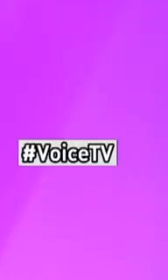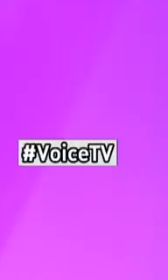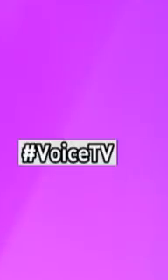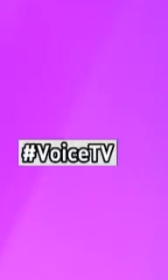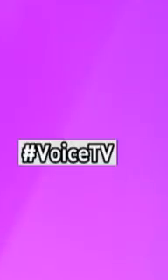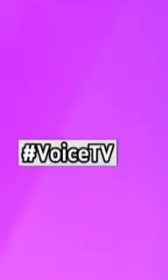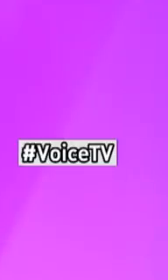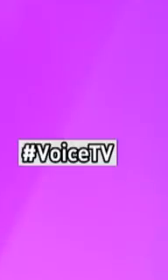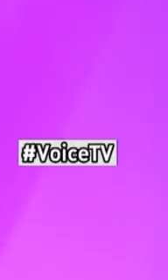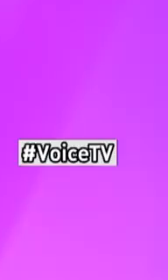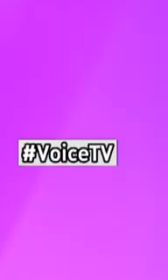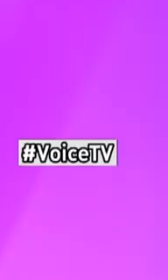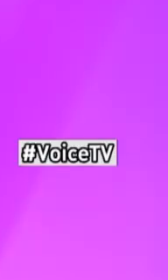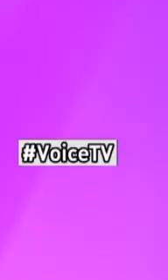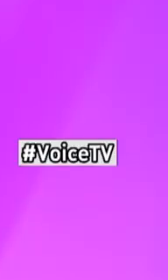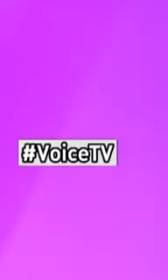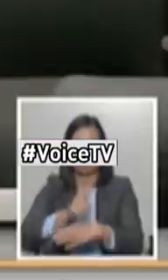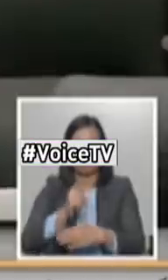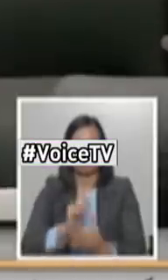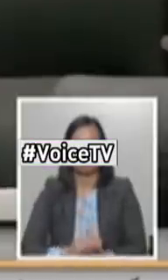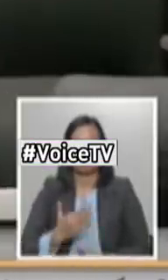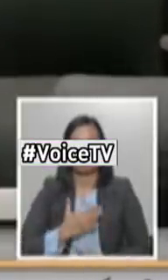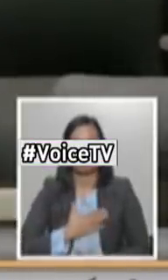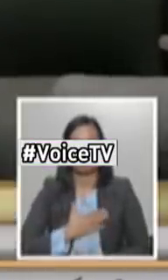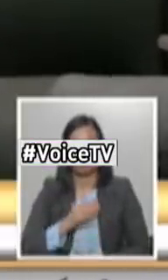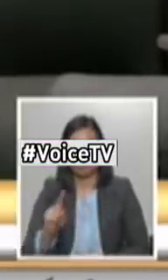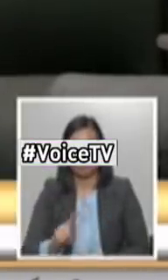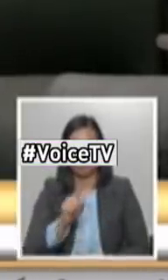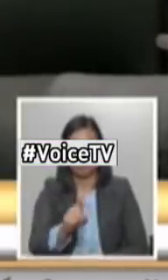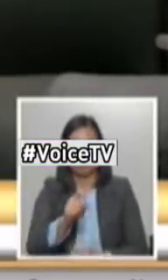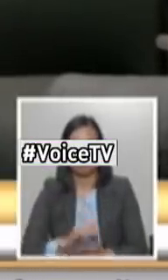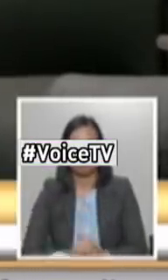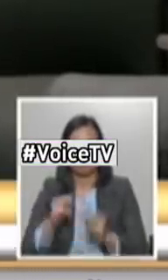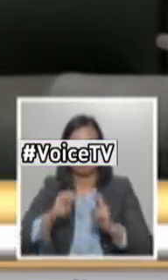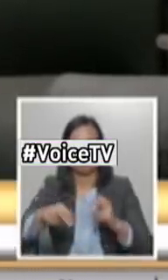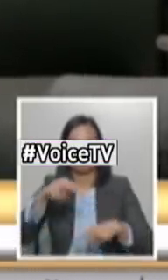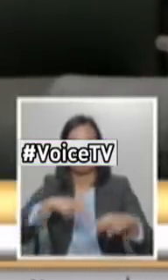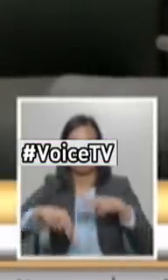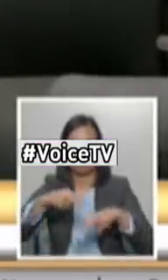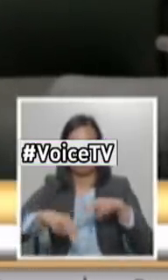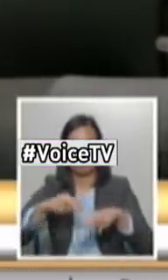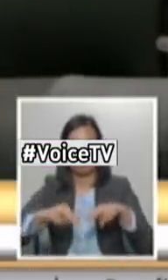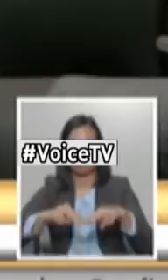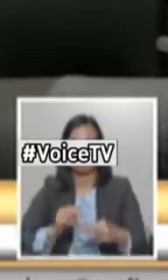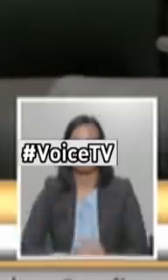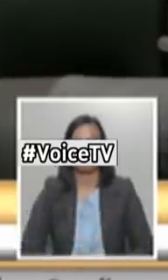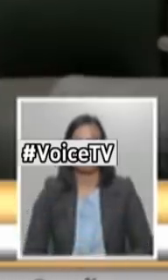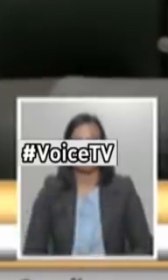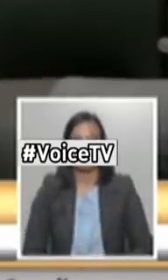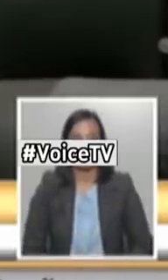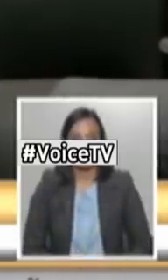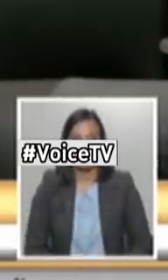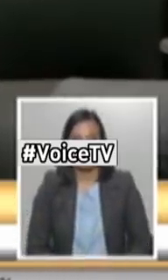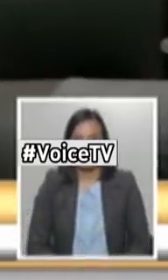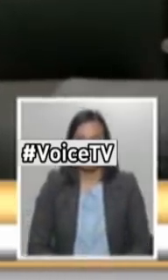รีก็มอบหมายให้ทางร้อยเอกธรรมนัสนั้น ตอบเอง ตอบเองนะฮะซึ่ง คุณวิษณุพลตำรวจโทวิษณุม่วงประศรีสสบัญชีรายชื่อเส